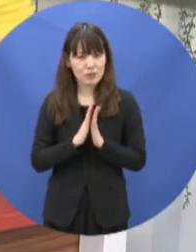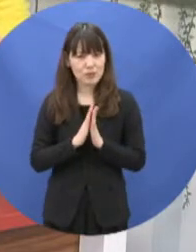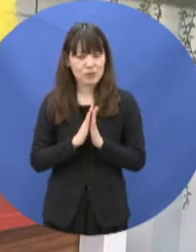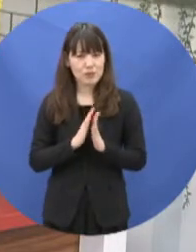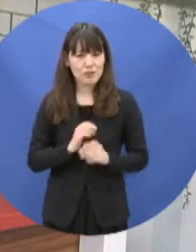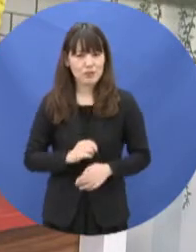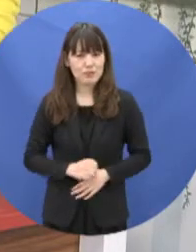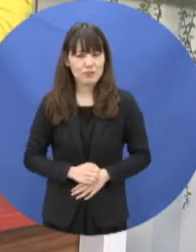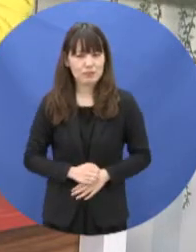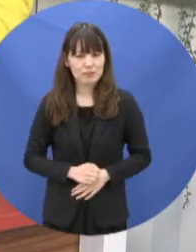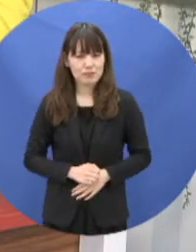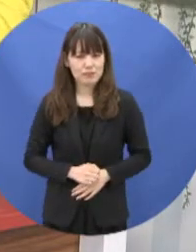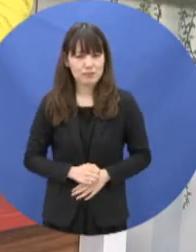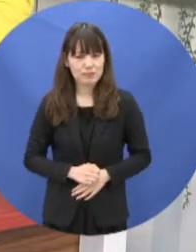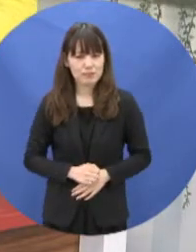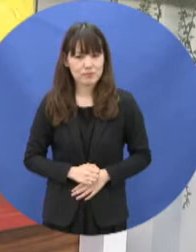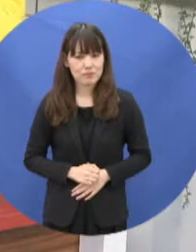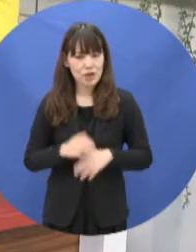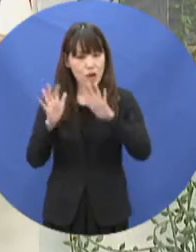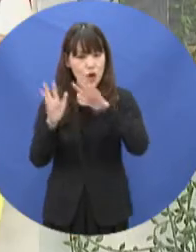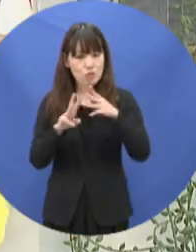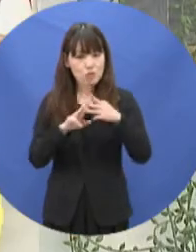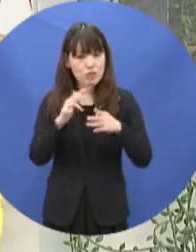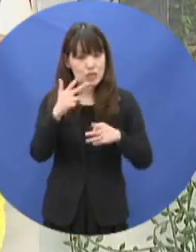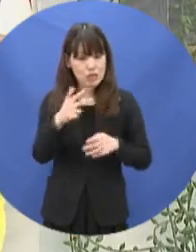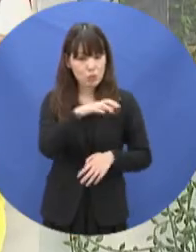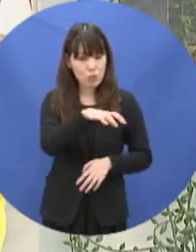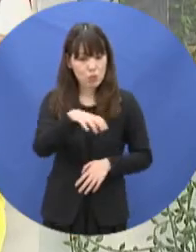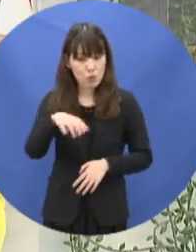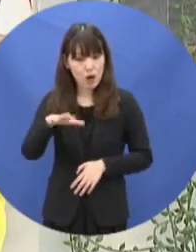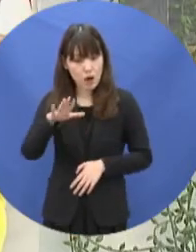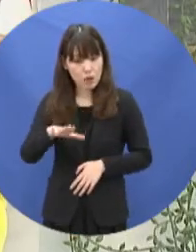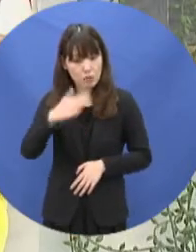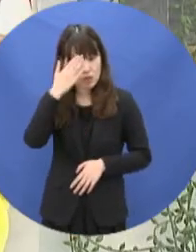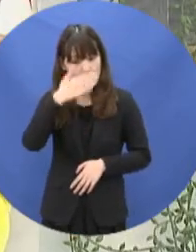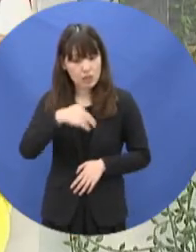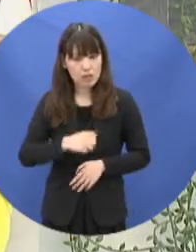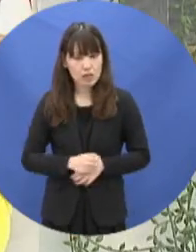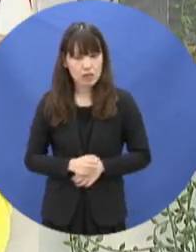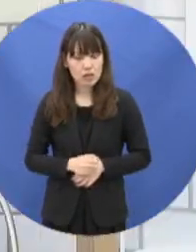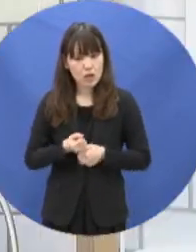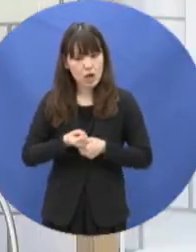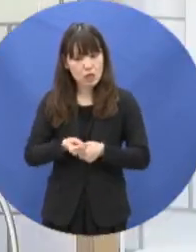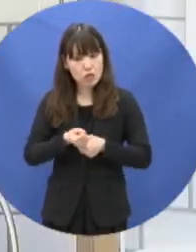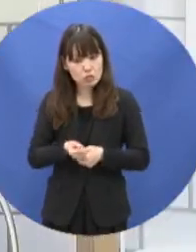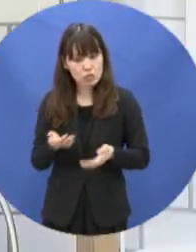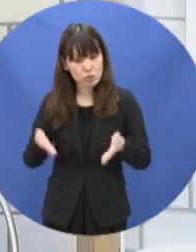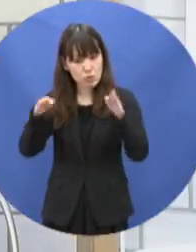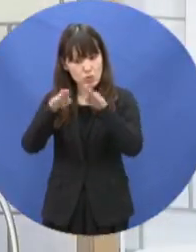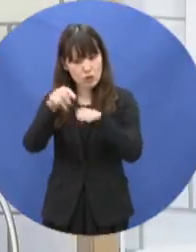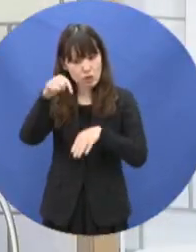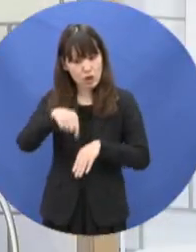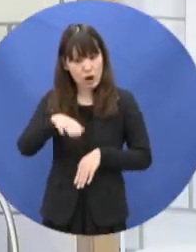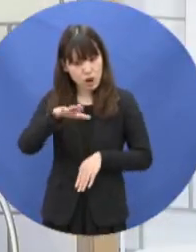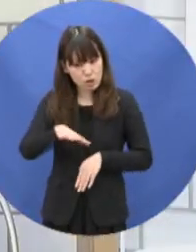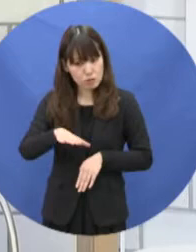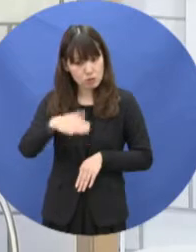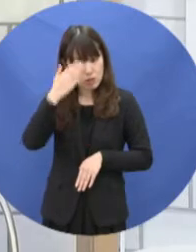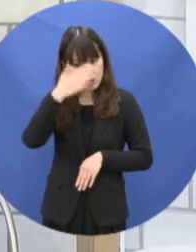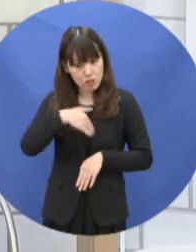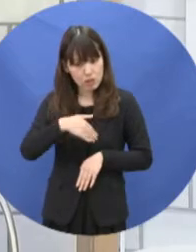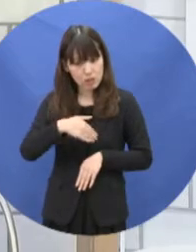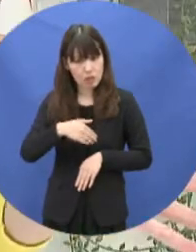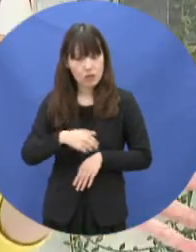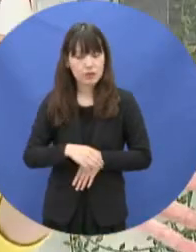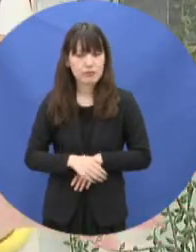知らんかった。面白い。 すごい、吹田市内にこんなに芸術作品が。 ねえ、ダスキンの本社の中にもあるんですね。あれ知らなかった